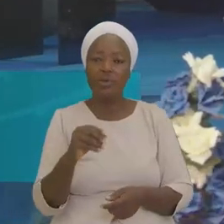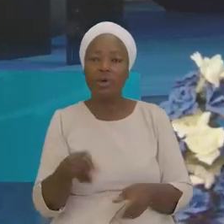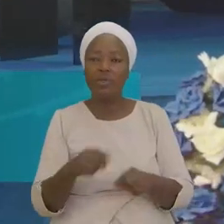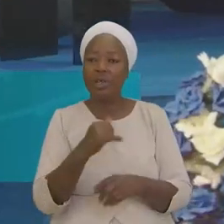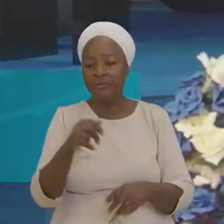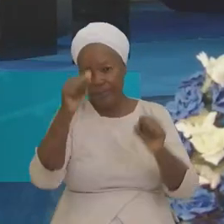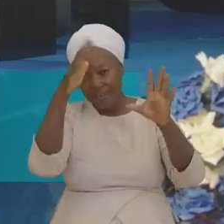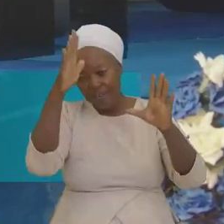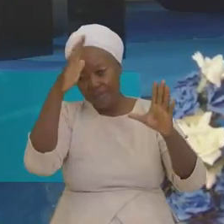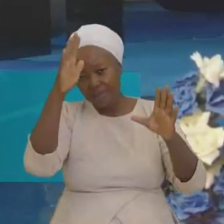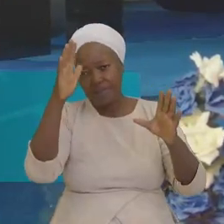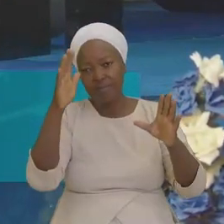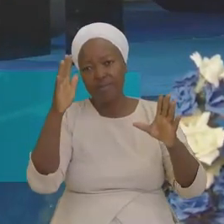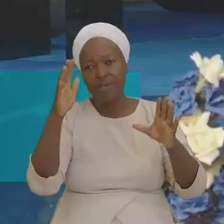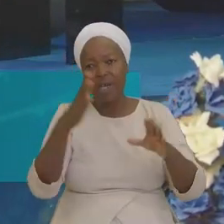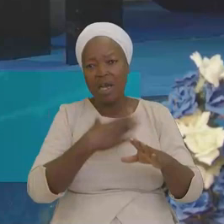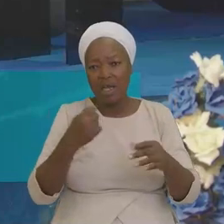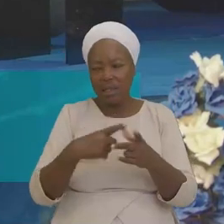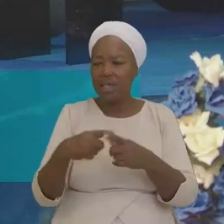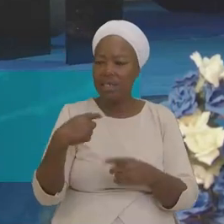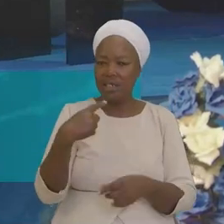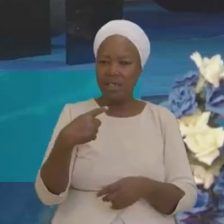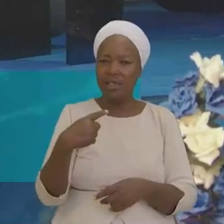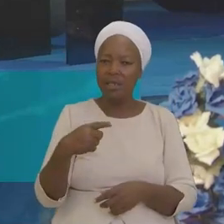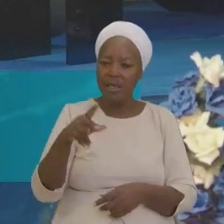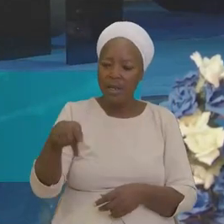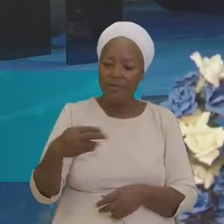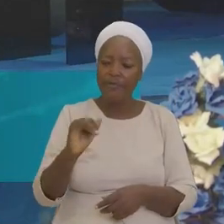a dit, montre-nous le Père.